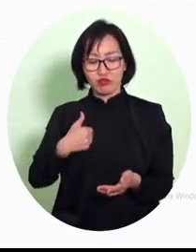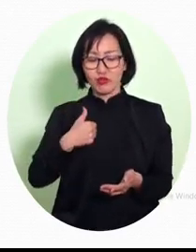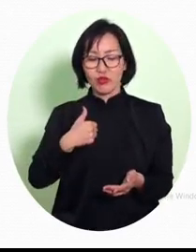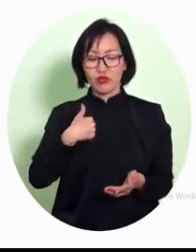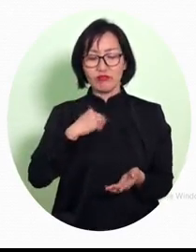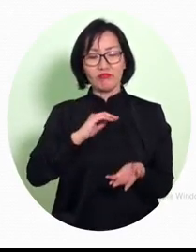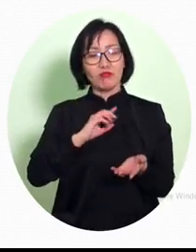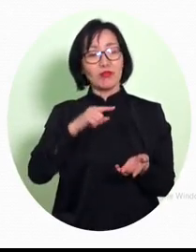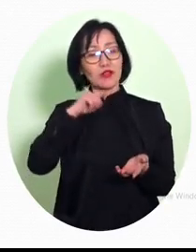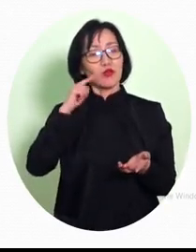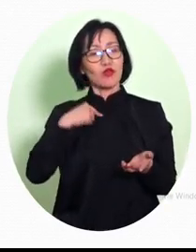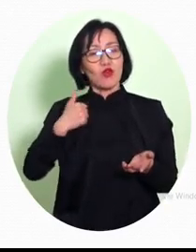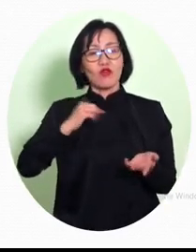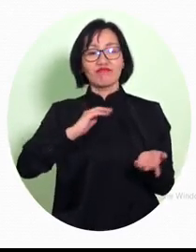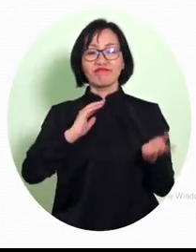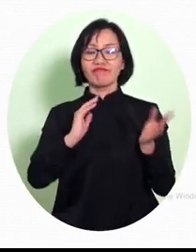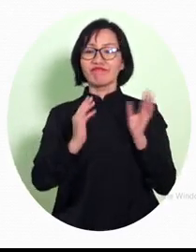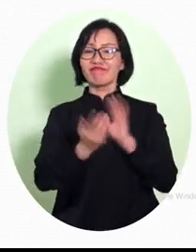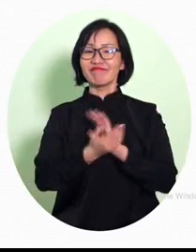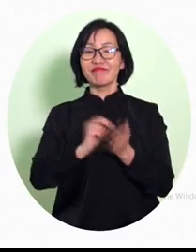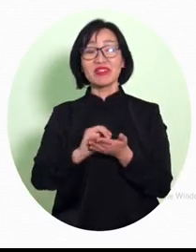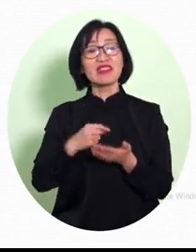залуу болсон юм шиг санасан бол?